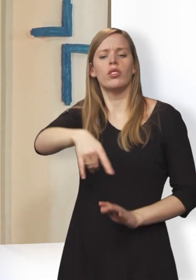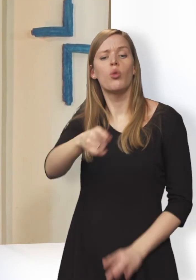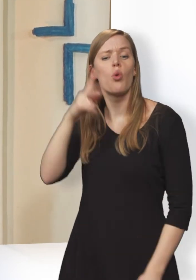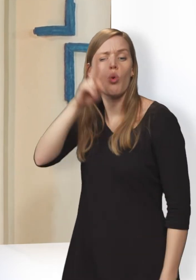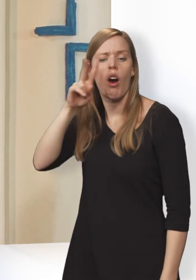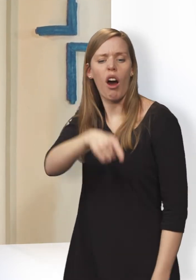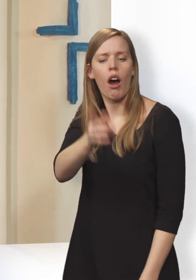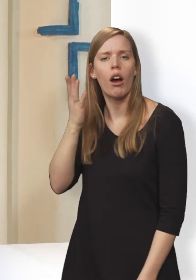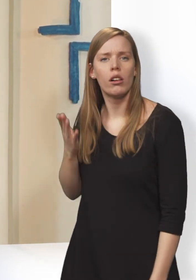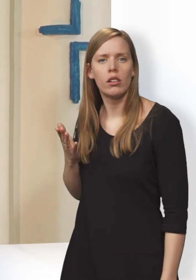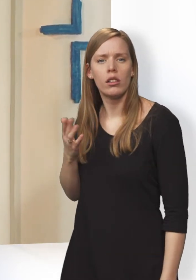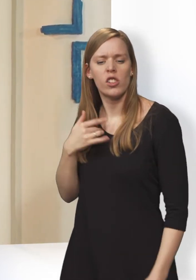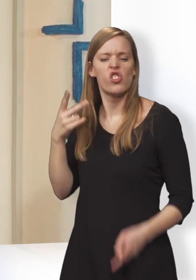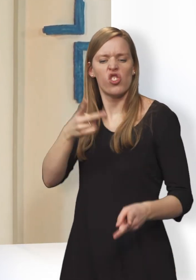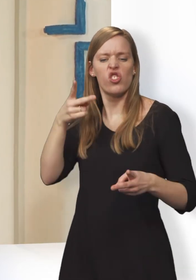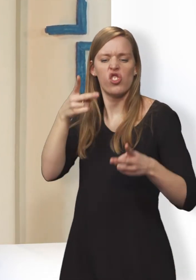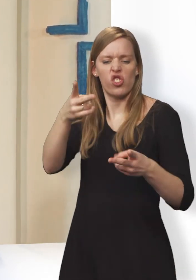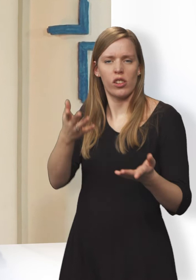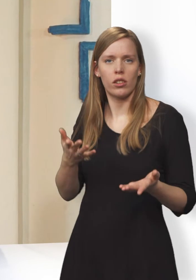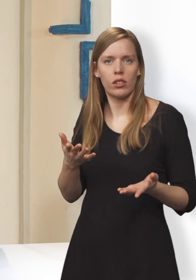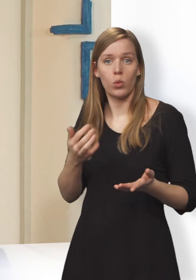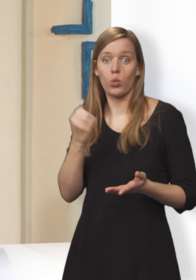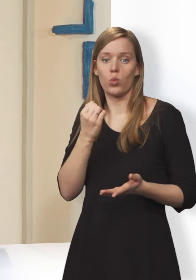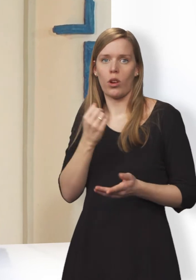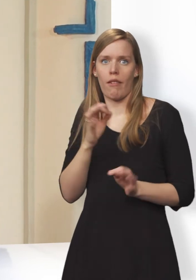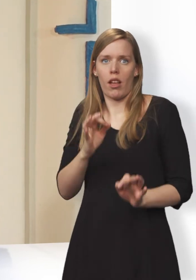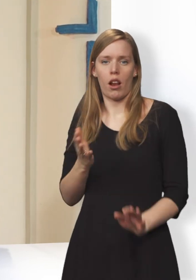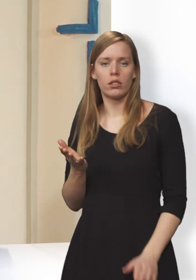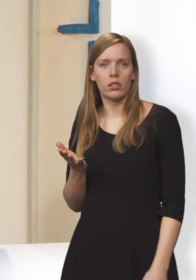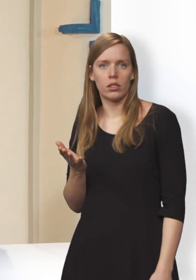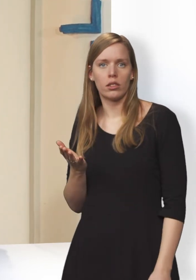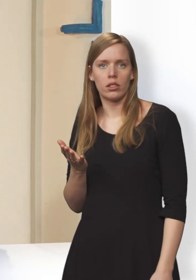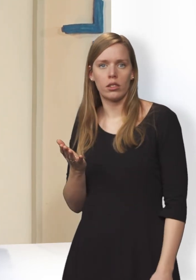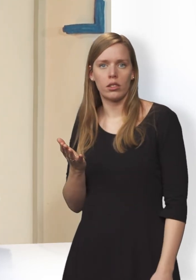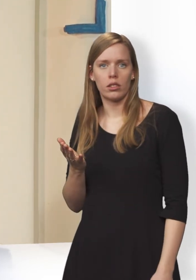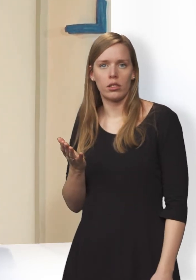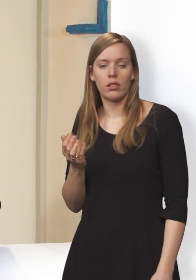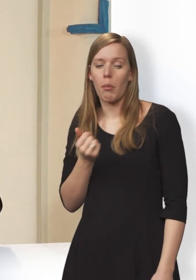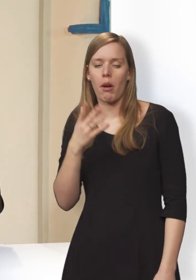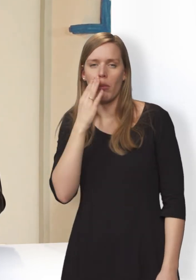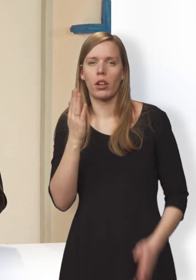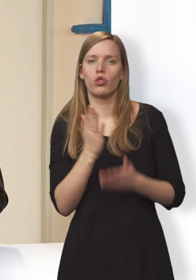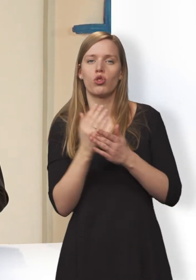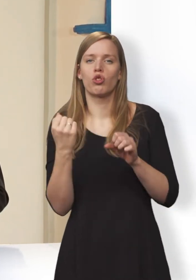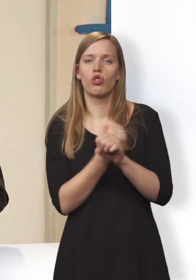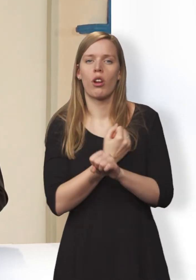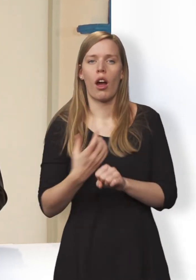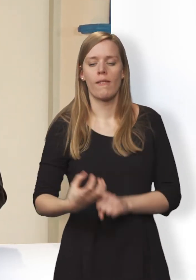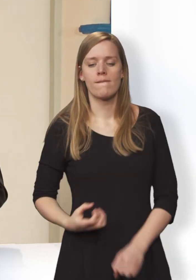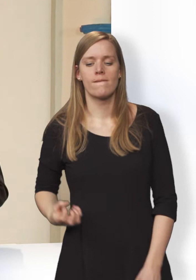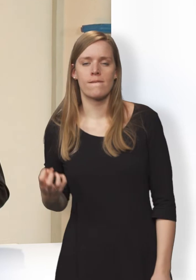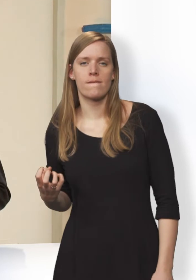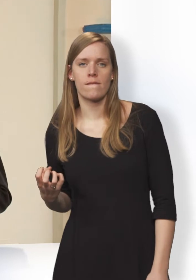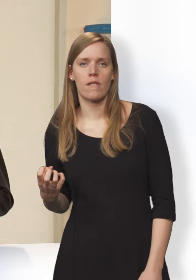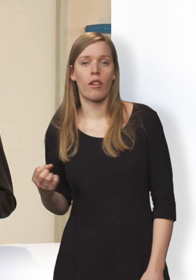du knurren diese männer frauen gefährlich einige haben schon steine in der hand um diese frau